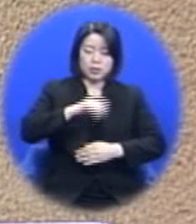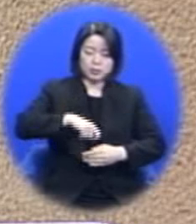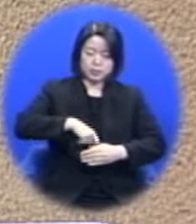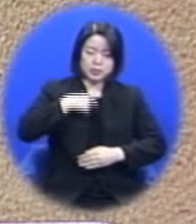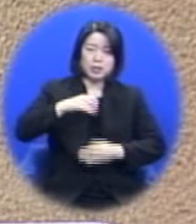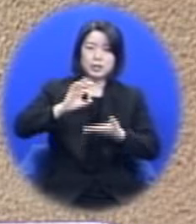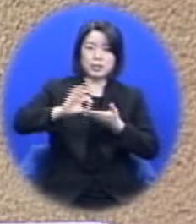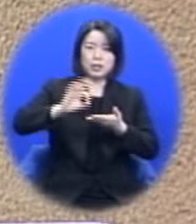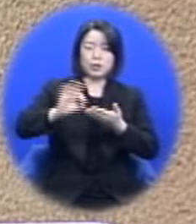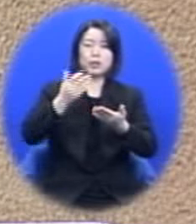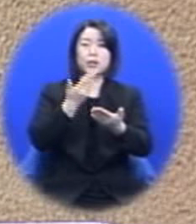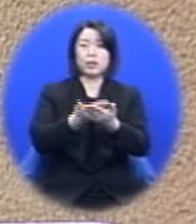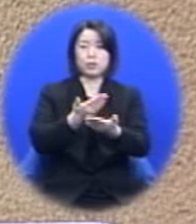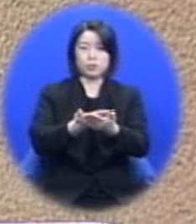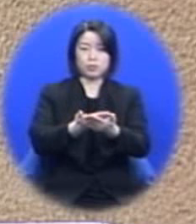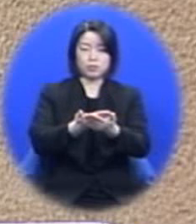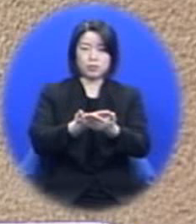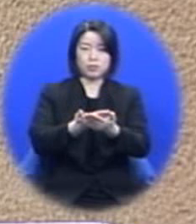사용하게 하소서.